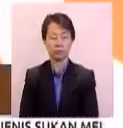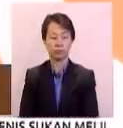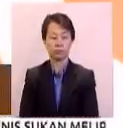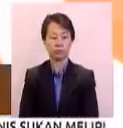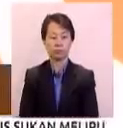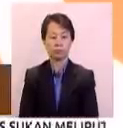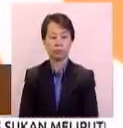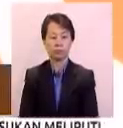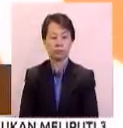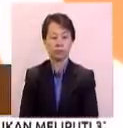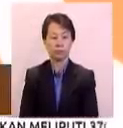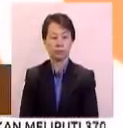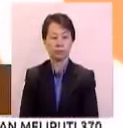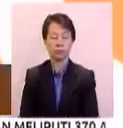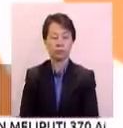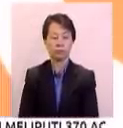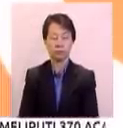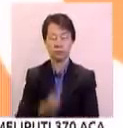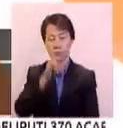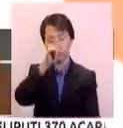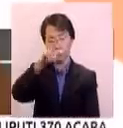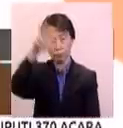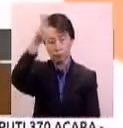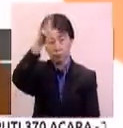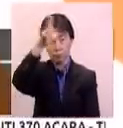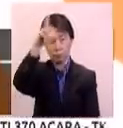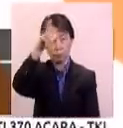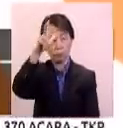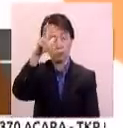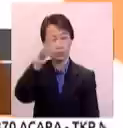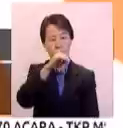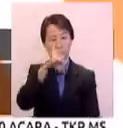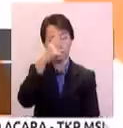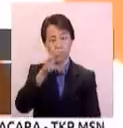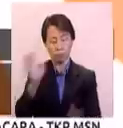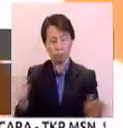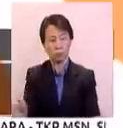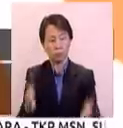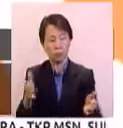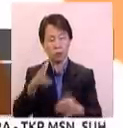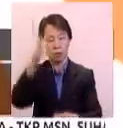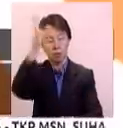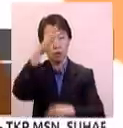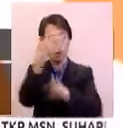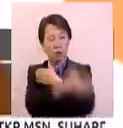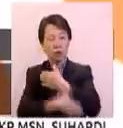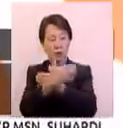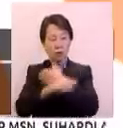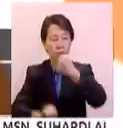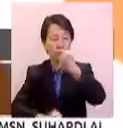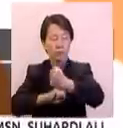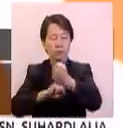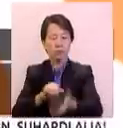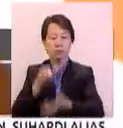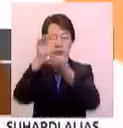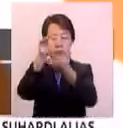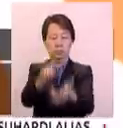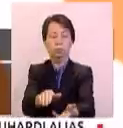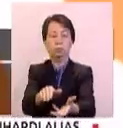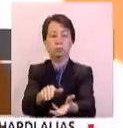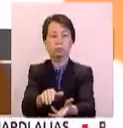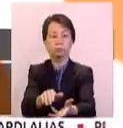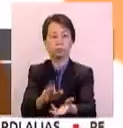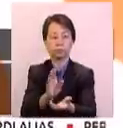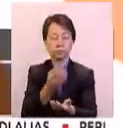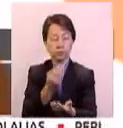This reflects the government's entrepreneurialistic mission, where the government will support and provide incentives